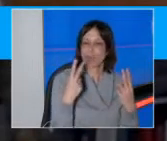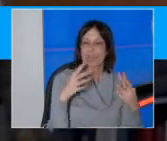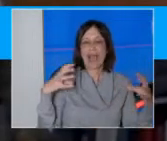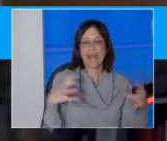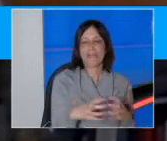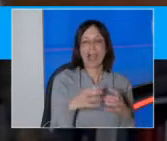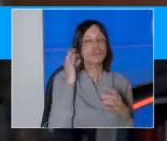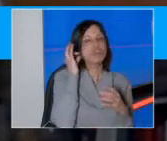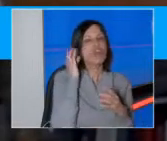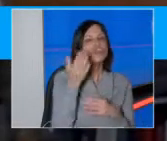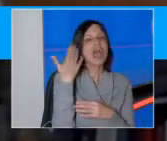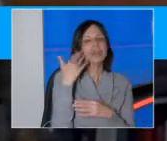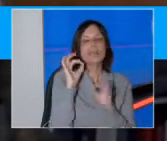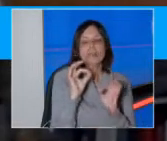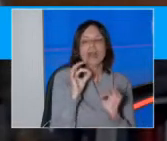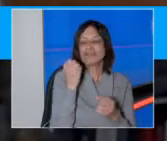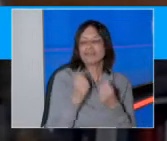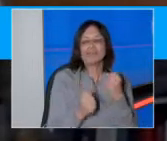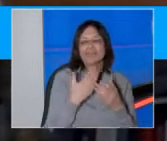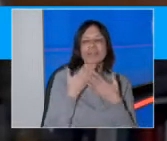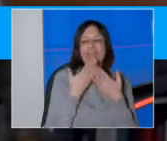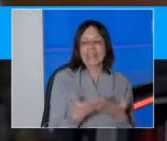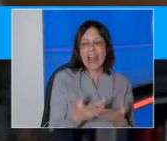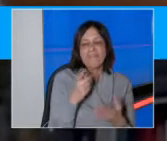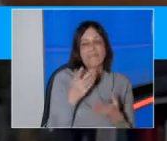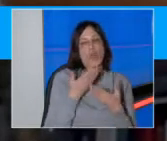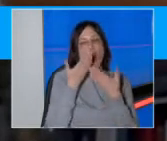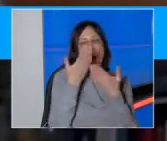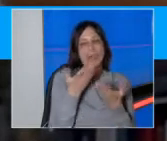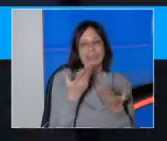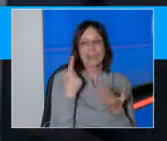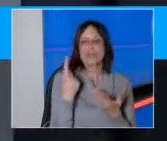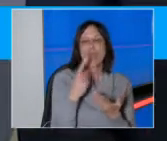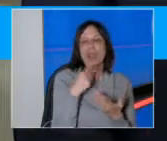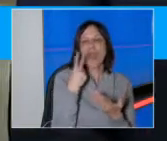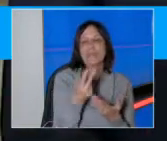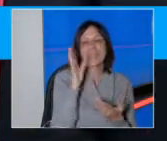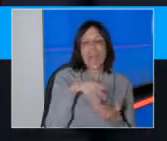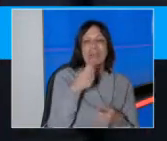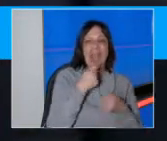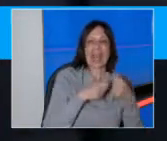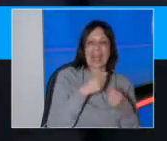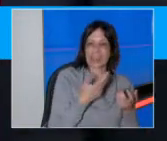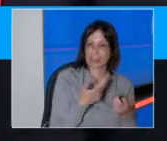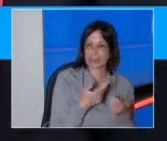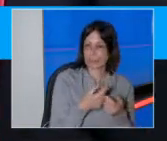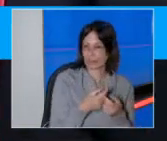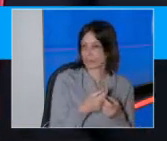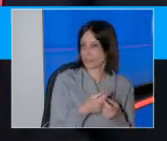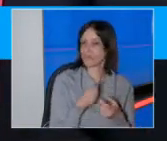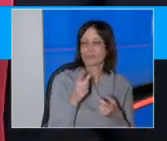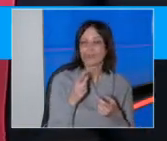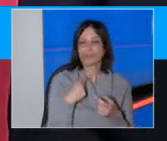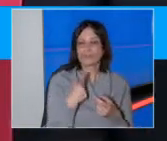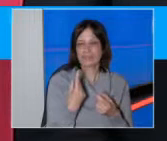אישה שהייתה נטל וקורבן בכל היבט, כולל כלכלי. עכשיו מנגן...